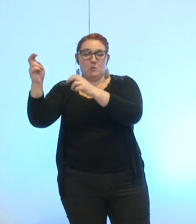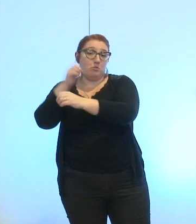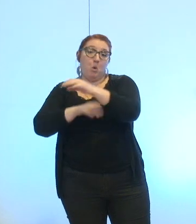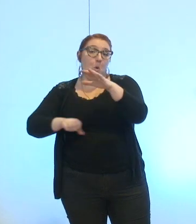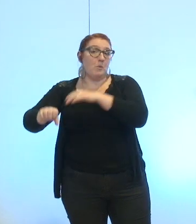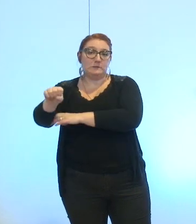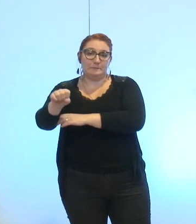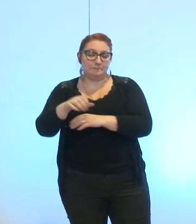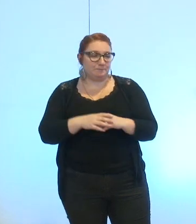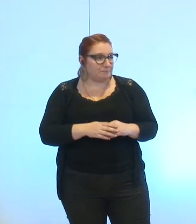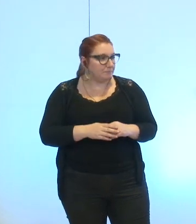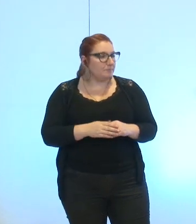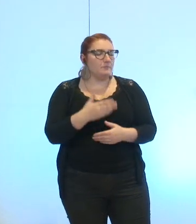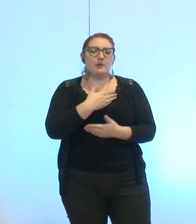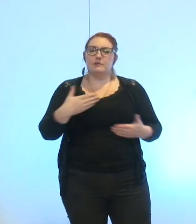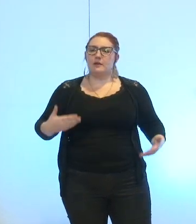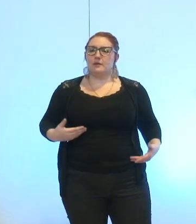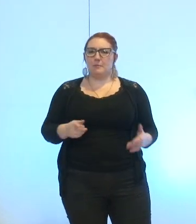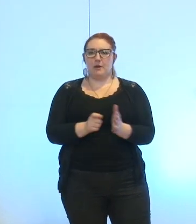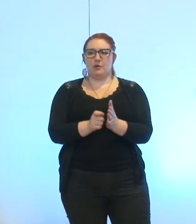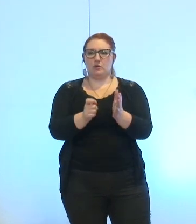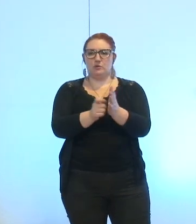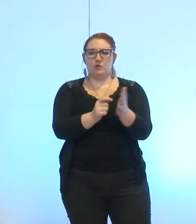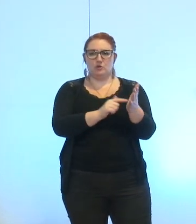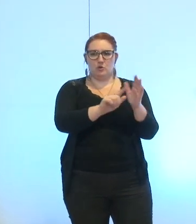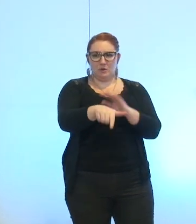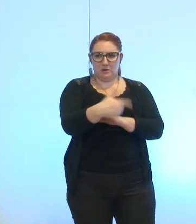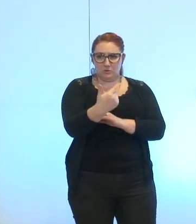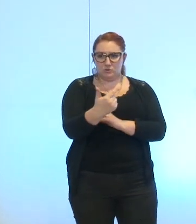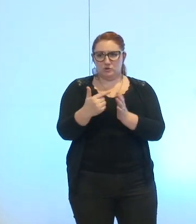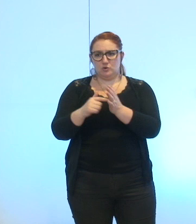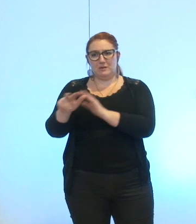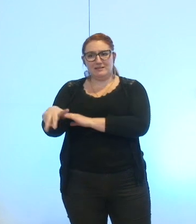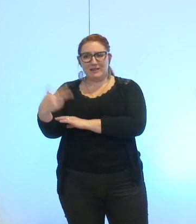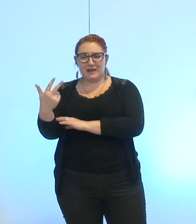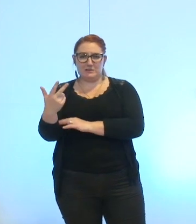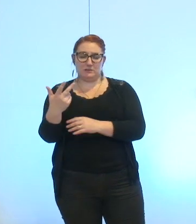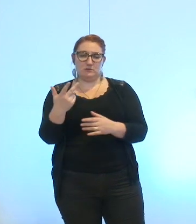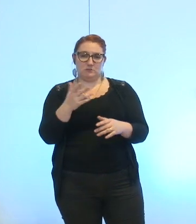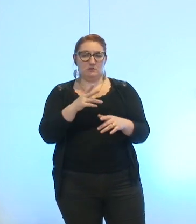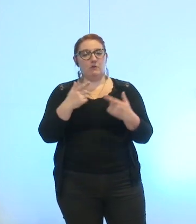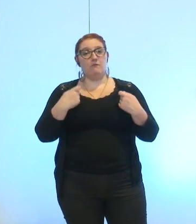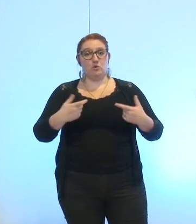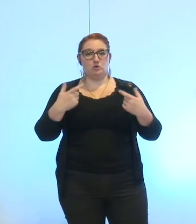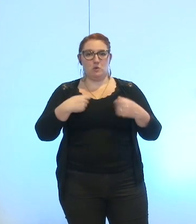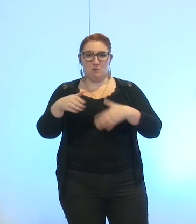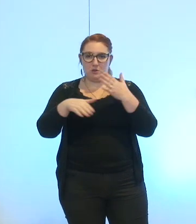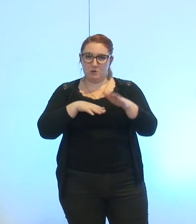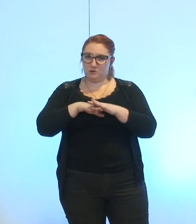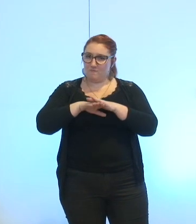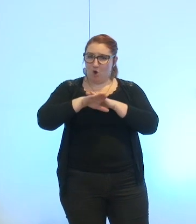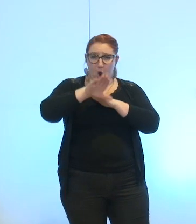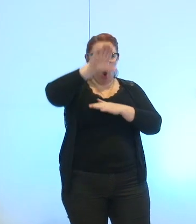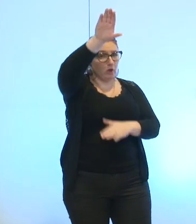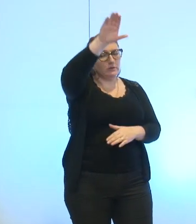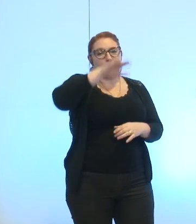la dernière période 2012-2013 est-elle marquée par une forte hausse des dépenses de fonctionnement alors